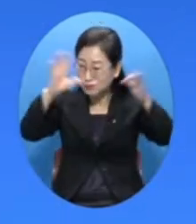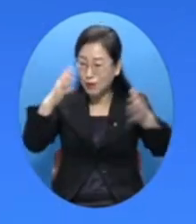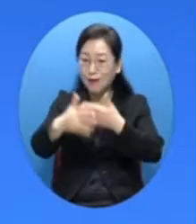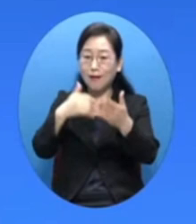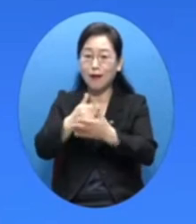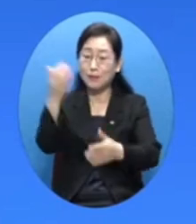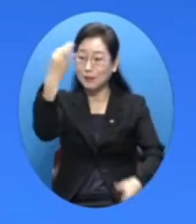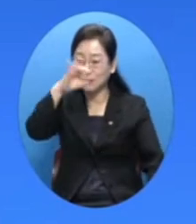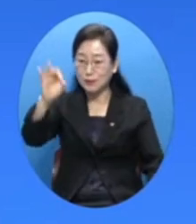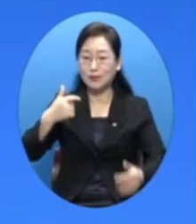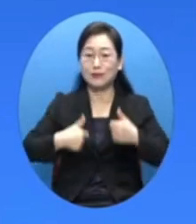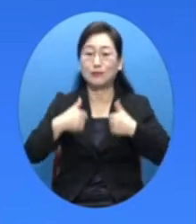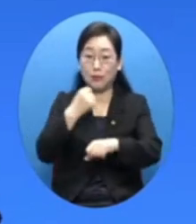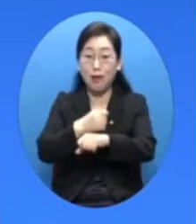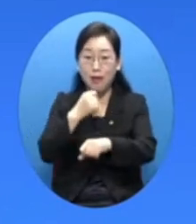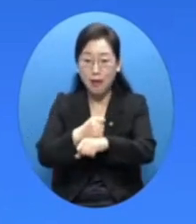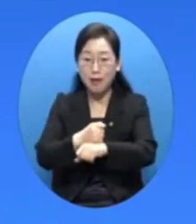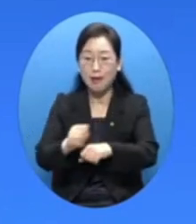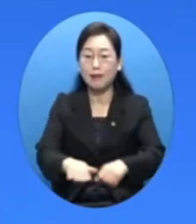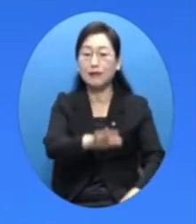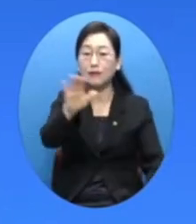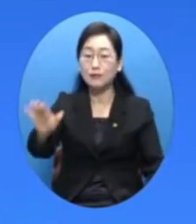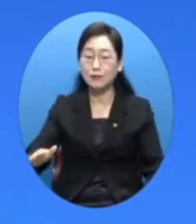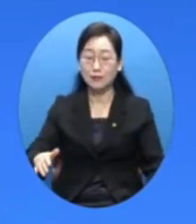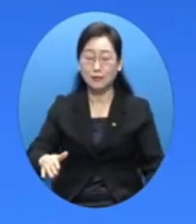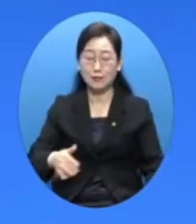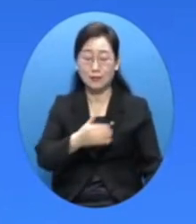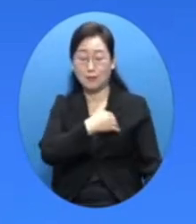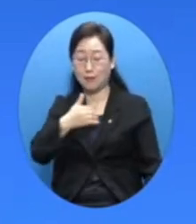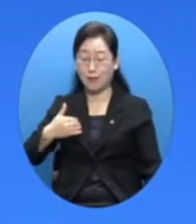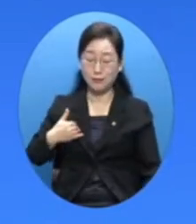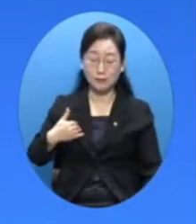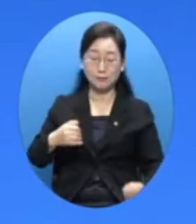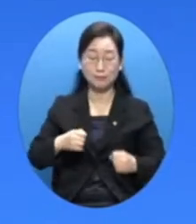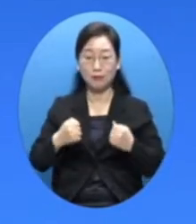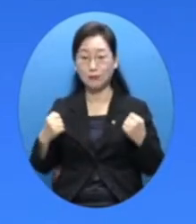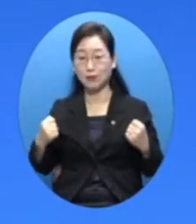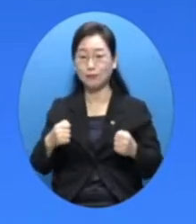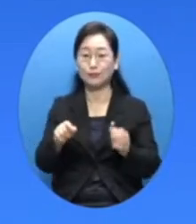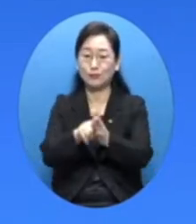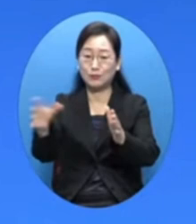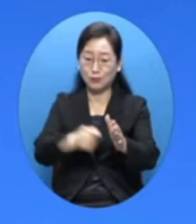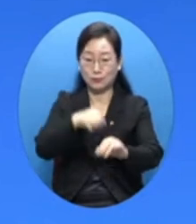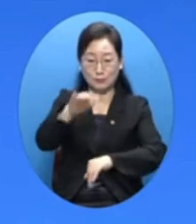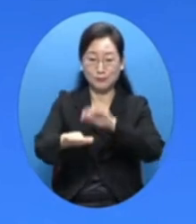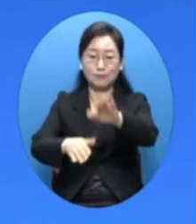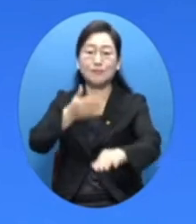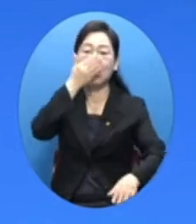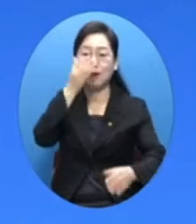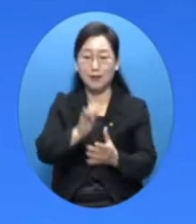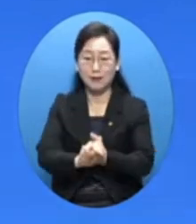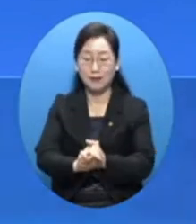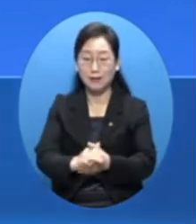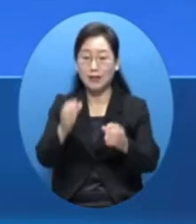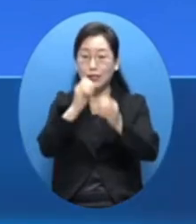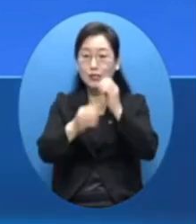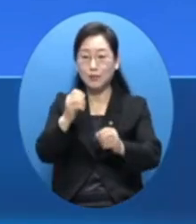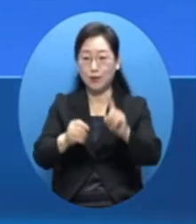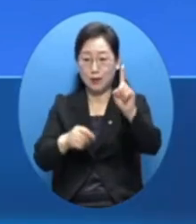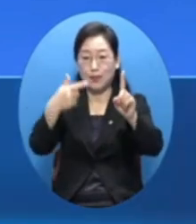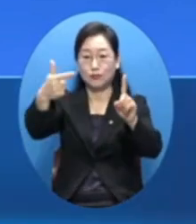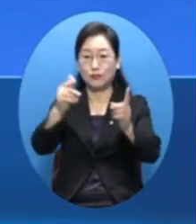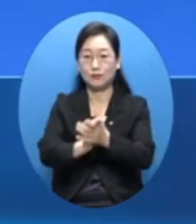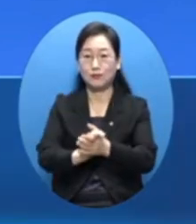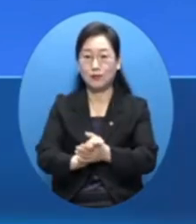인정하시고 하나님이 기뻐하시면 우리는 가슴을 펴고 당당하게 믿음으로 전쟁에 나갈 수 있는 것입니다. 그래서 시편 1편 6절을